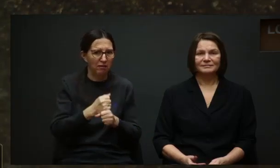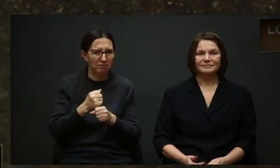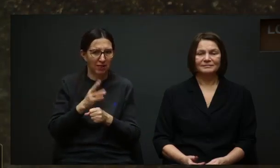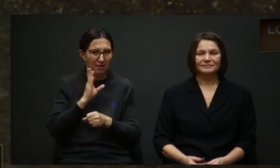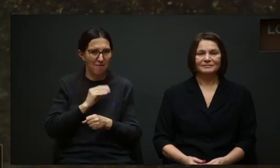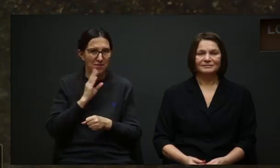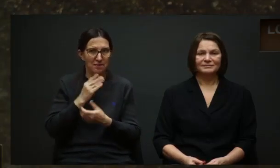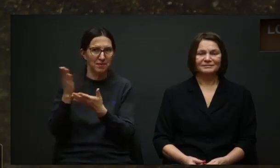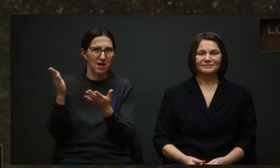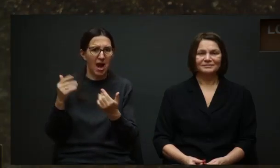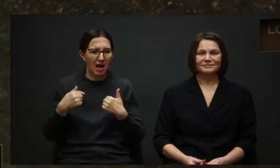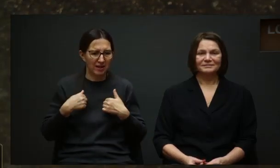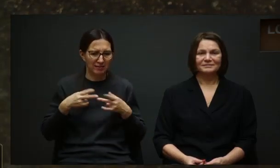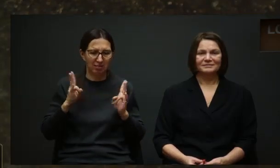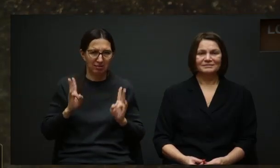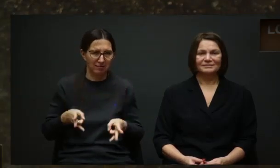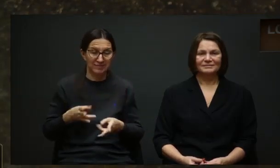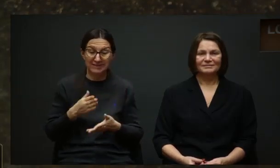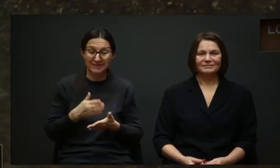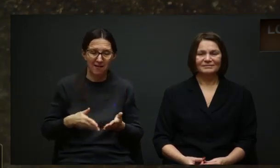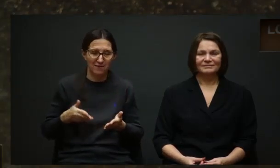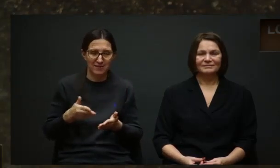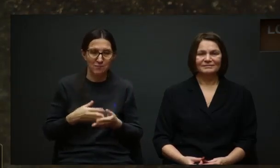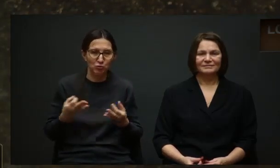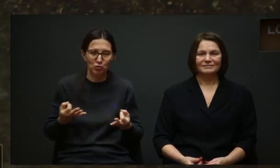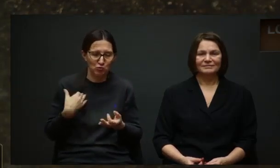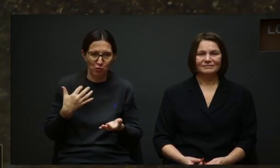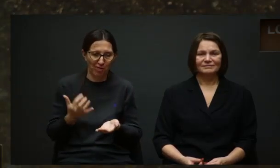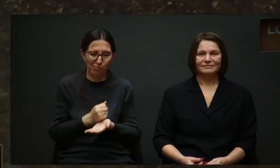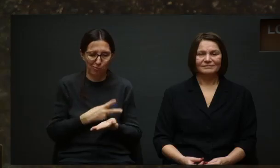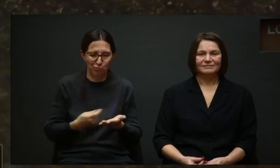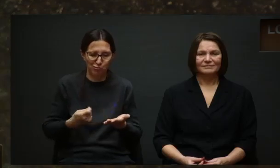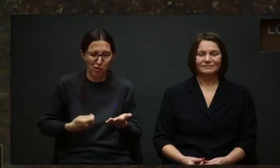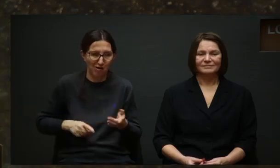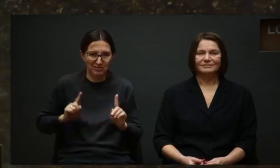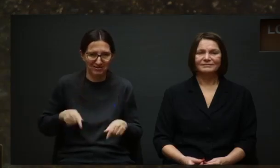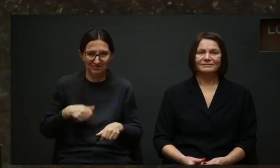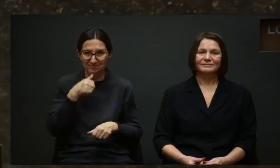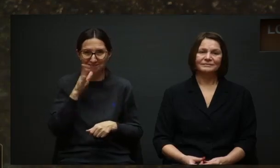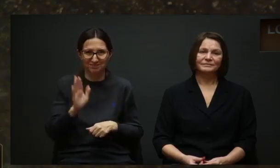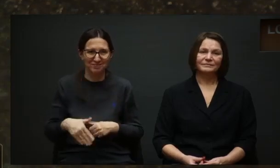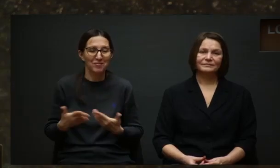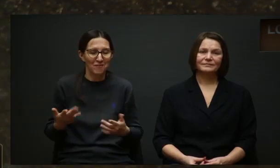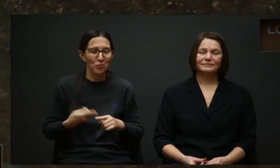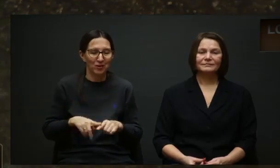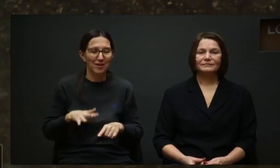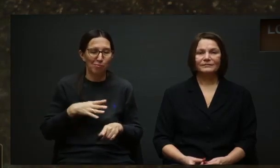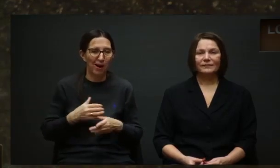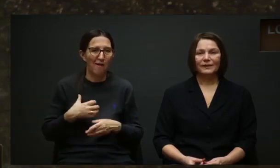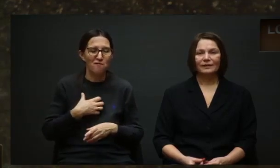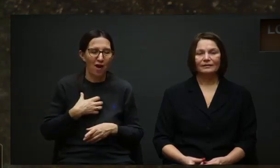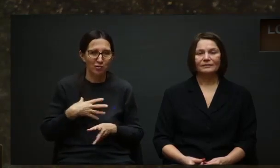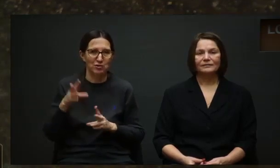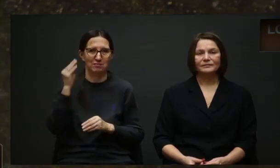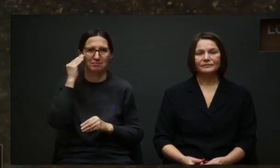вот несчастный, совсем ничего не получается. Но это были важные уроки